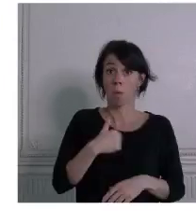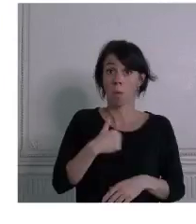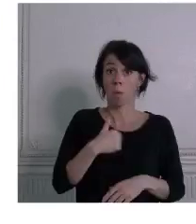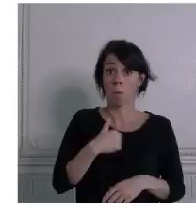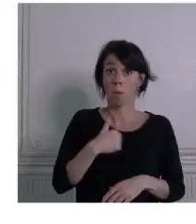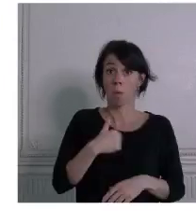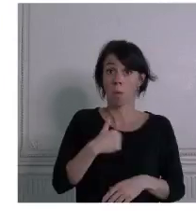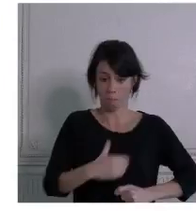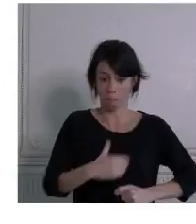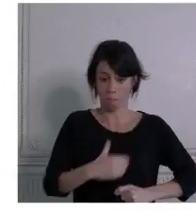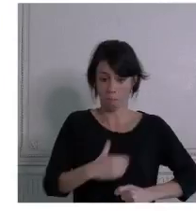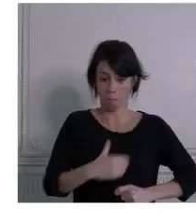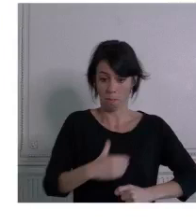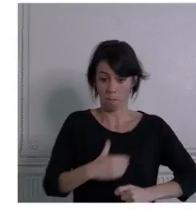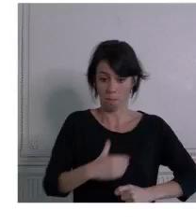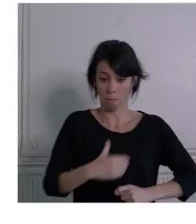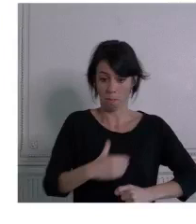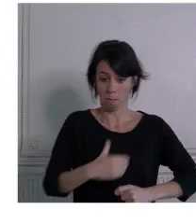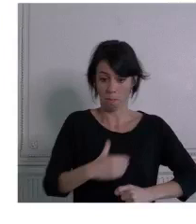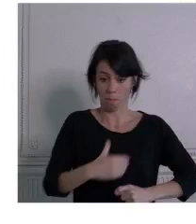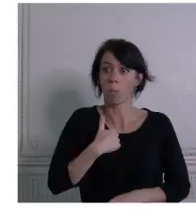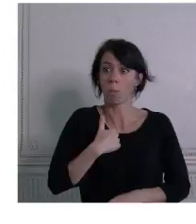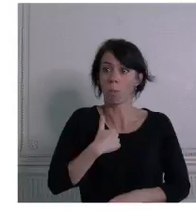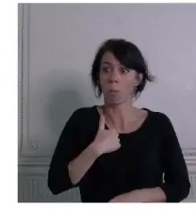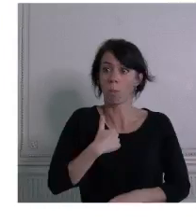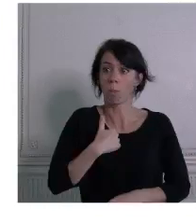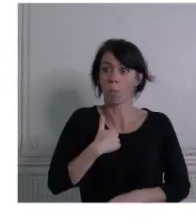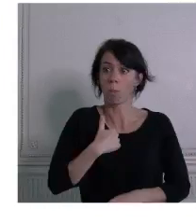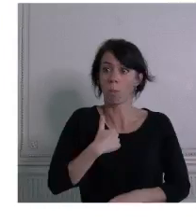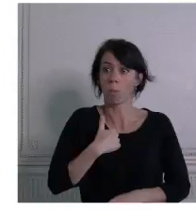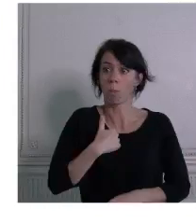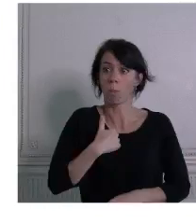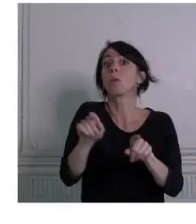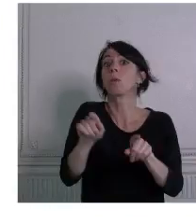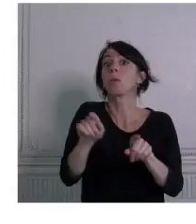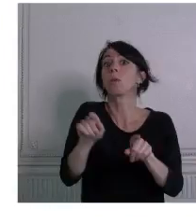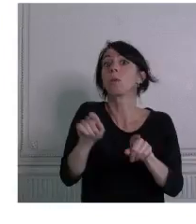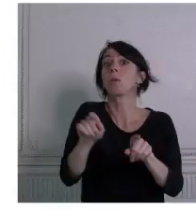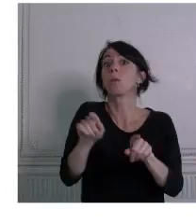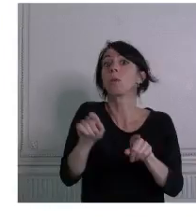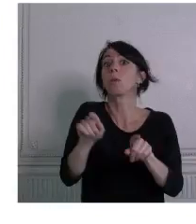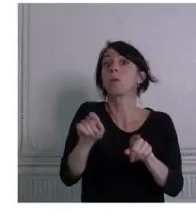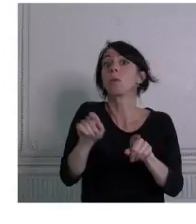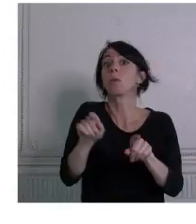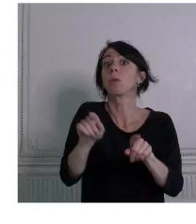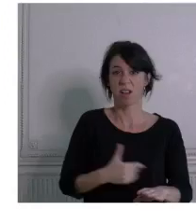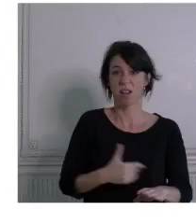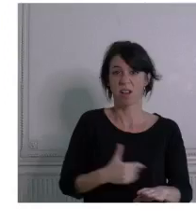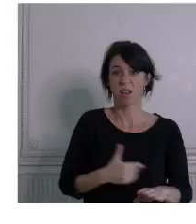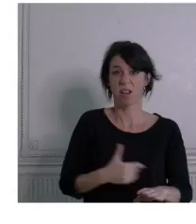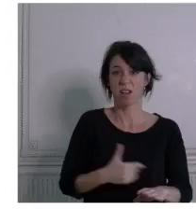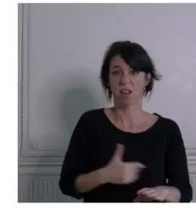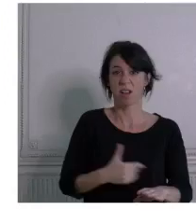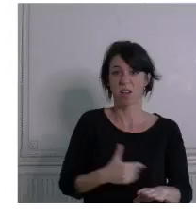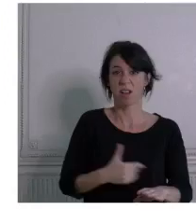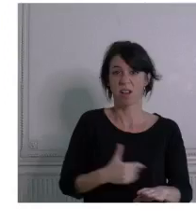qui n'est pas le cas. On va découvrir des diapositives, je présume. Voilà, donc c'est bien. On va